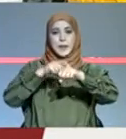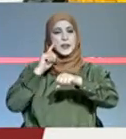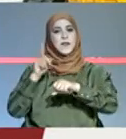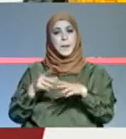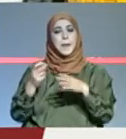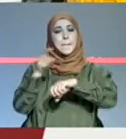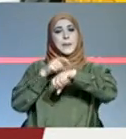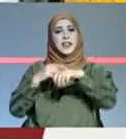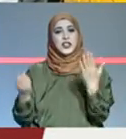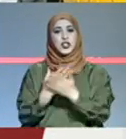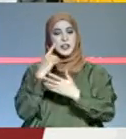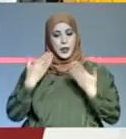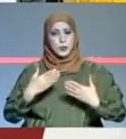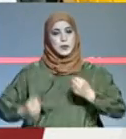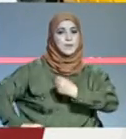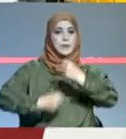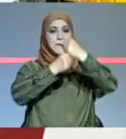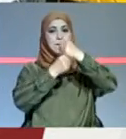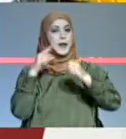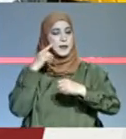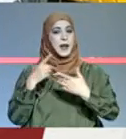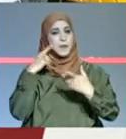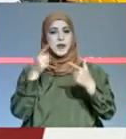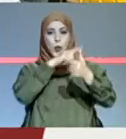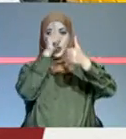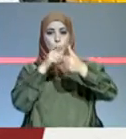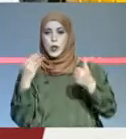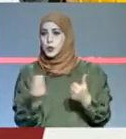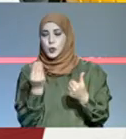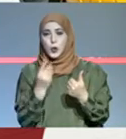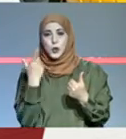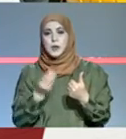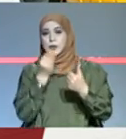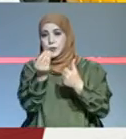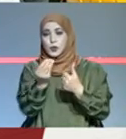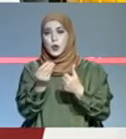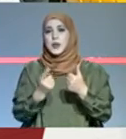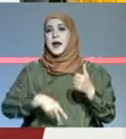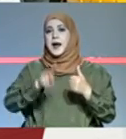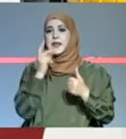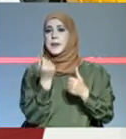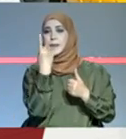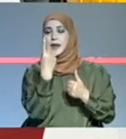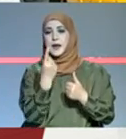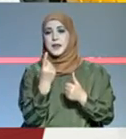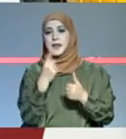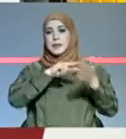واليوم جينا بشان دعمهم في مرحله اولى يفرقوا اكثر من مائه